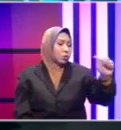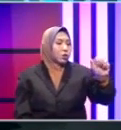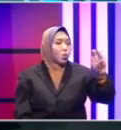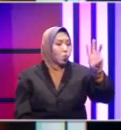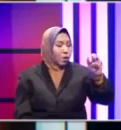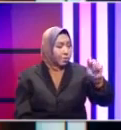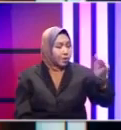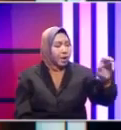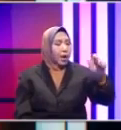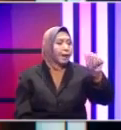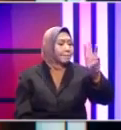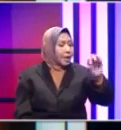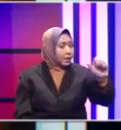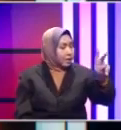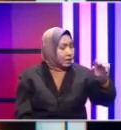wa